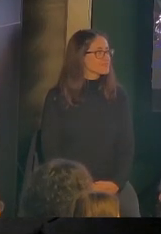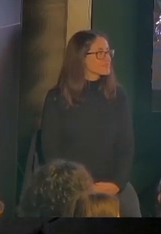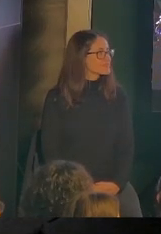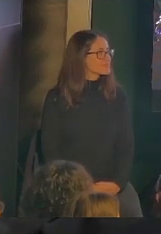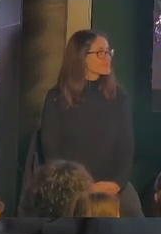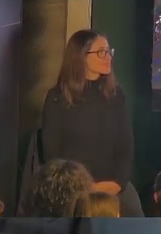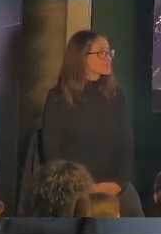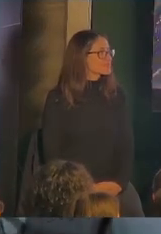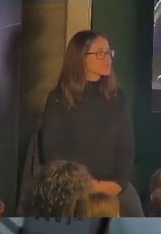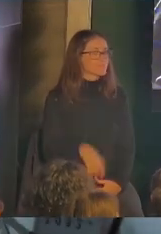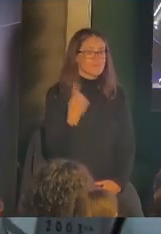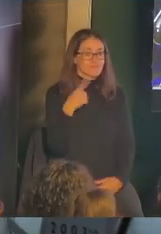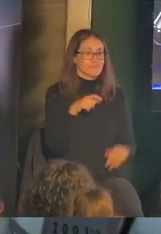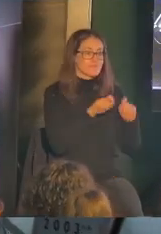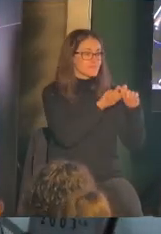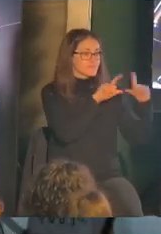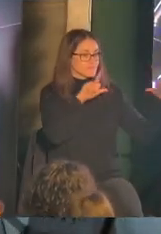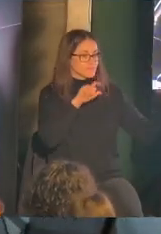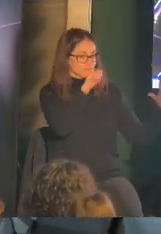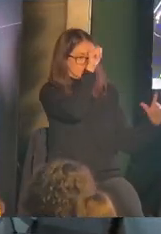Bueno, hi ha una diapositiva, primer.